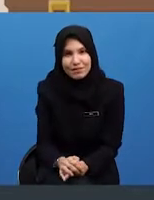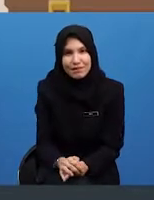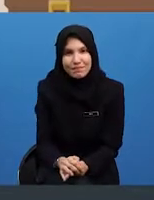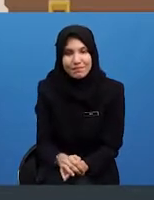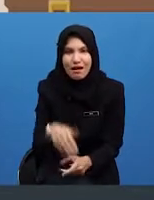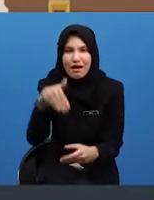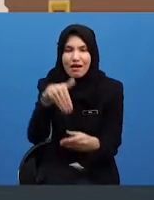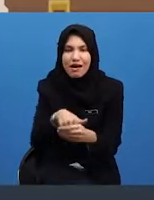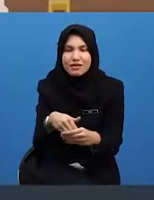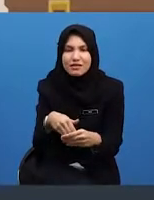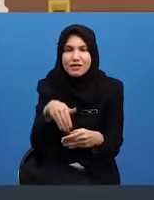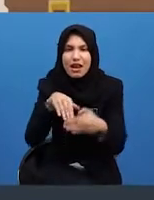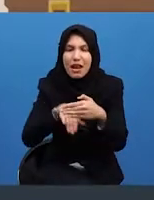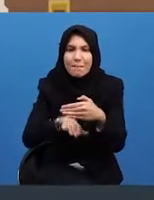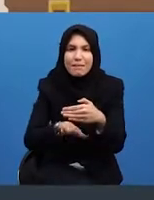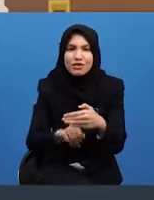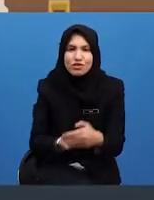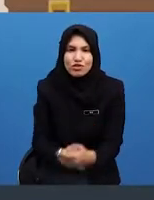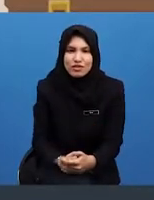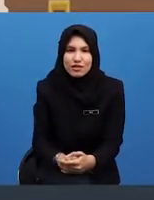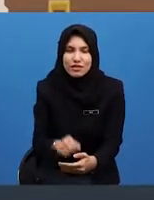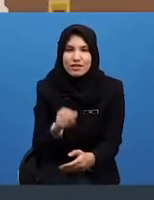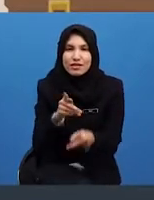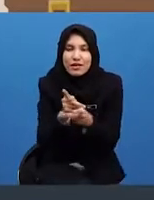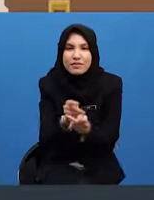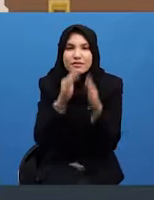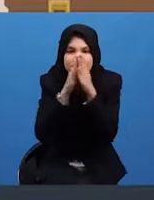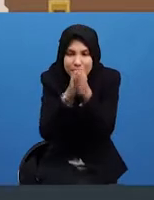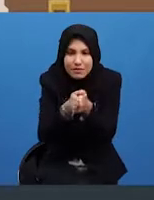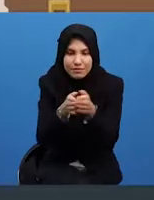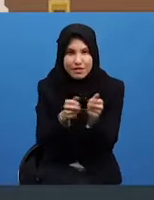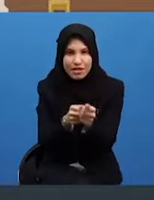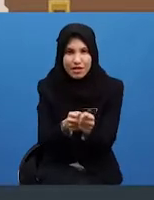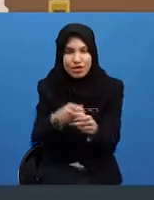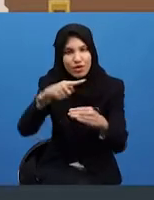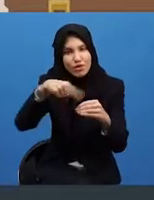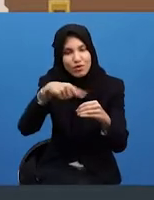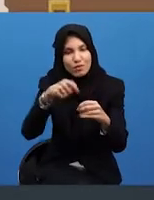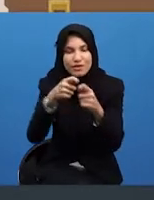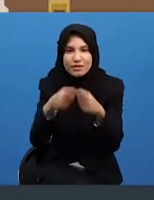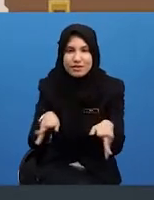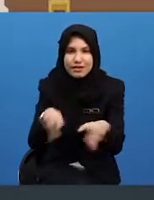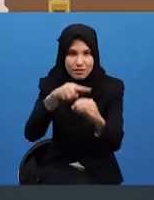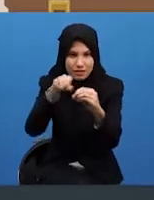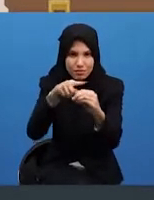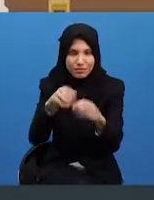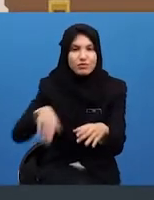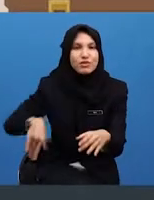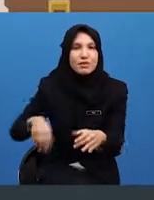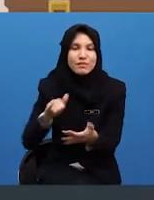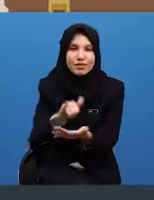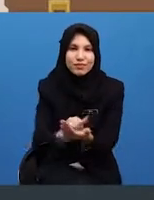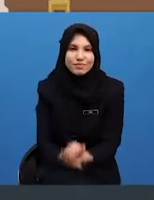telah memasuki kapal selam tersebut mengikut lubang-lubang yang telah ditebuk sebelum itu.